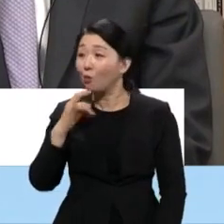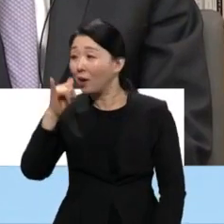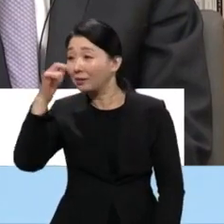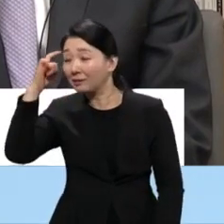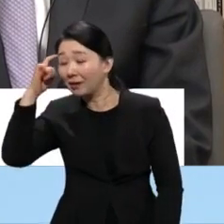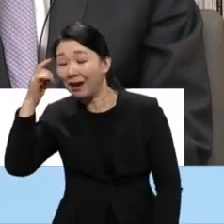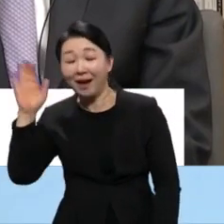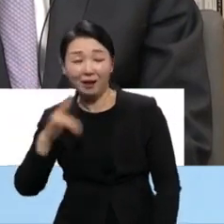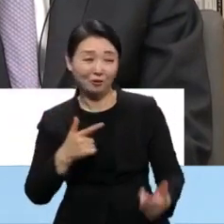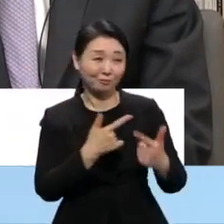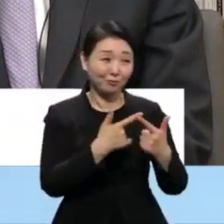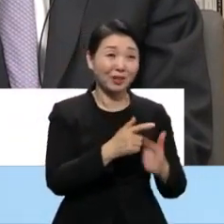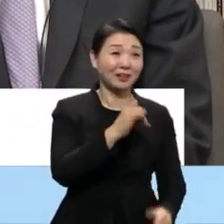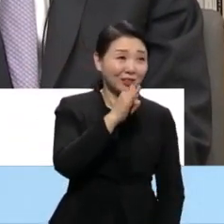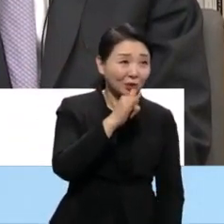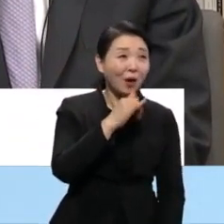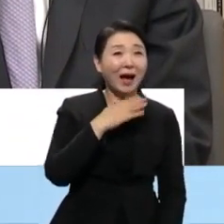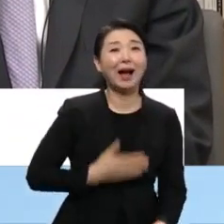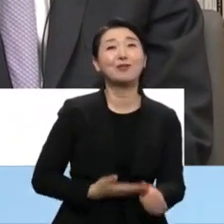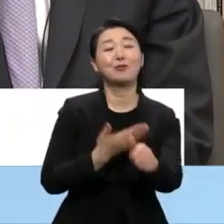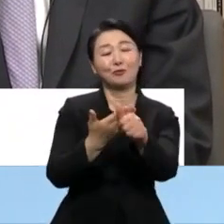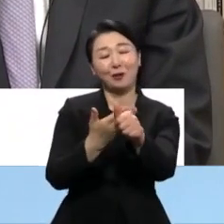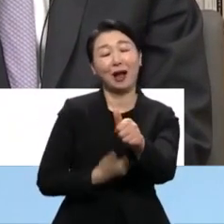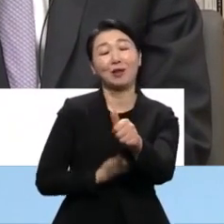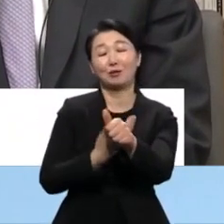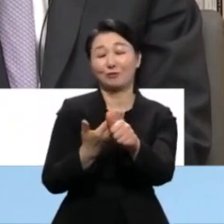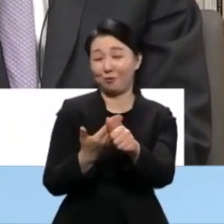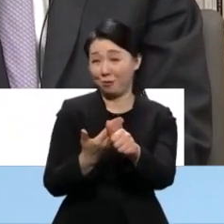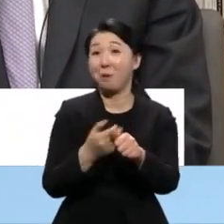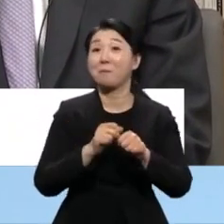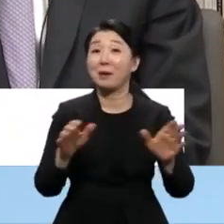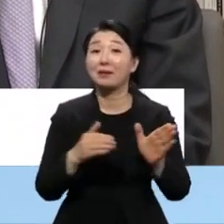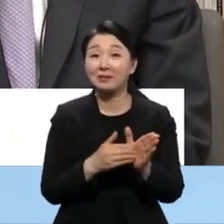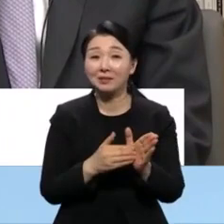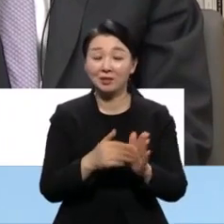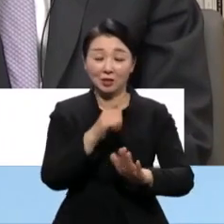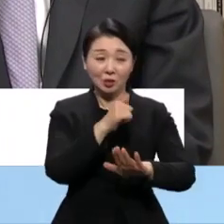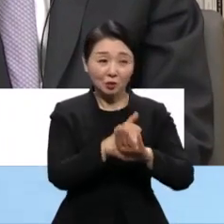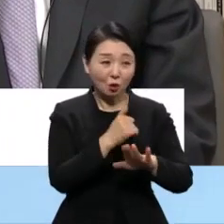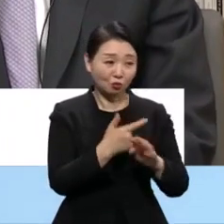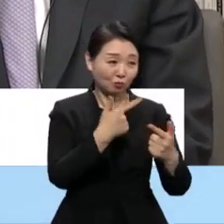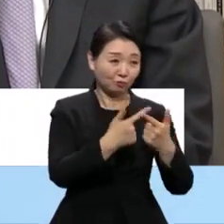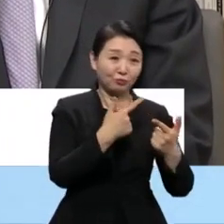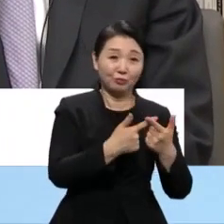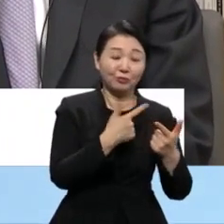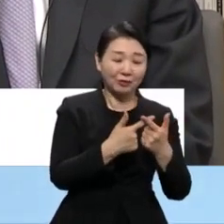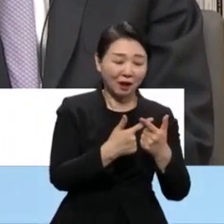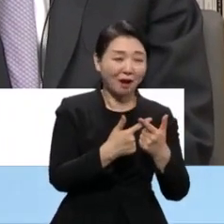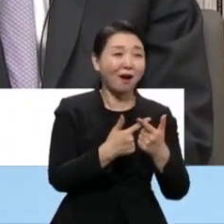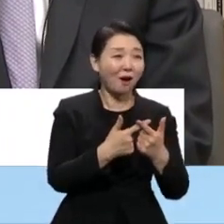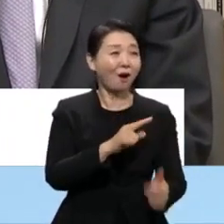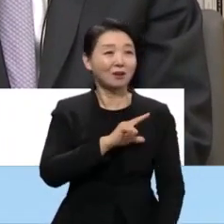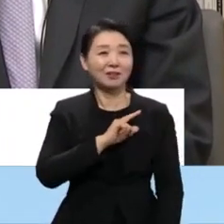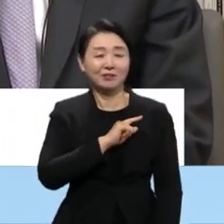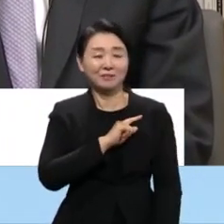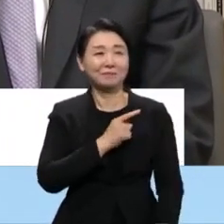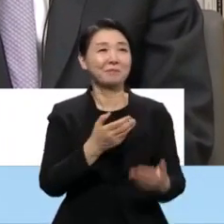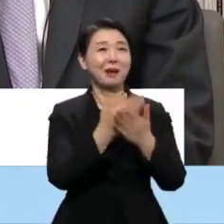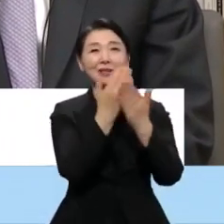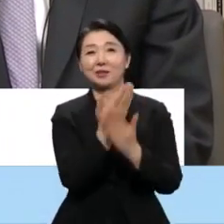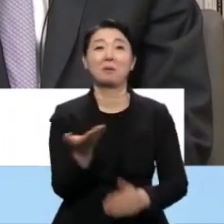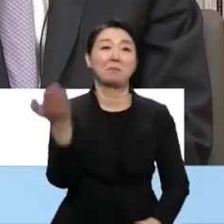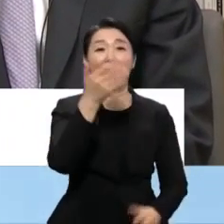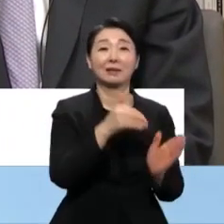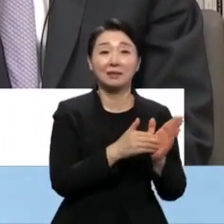있다는 것을 전 세계에 알려냈습니다. 그 결과 부산의 브랜드 지표가 괄목할 만큼 성장을 했습니다. 스마트